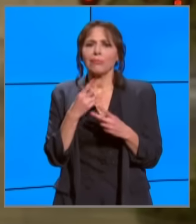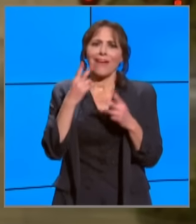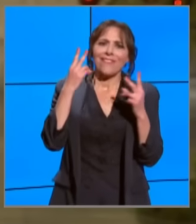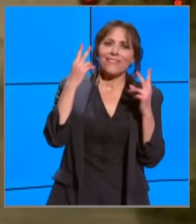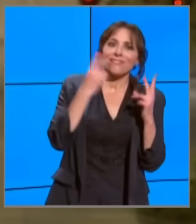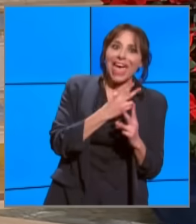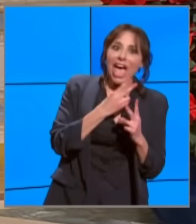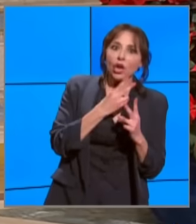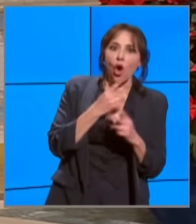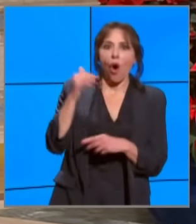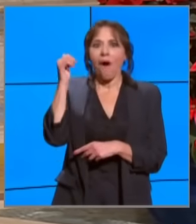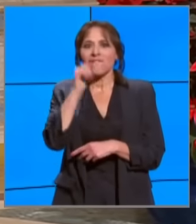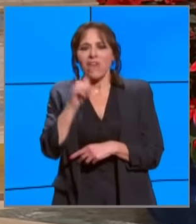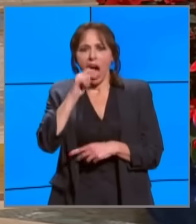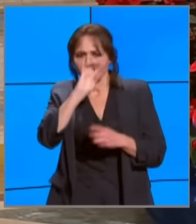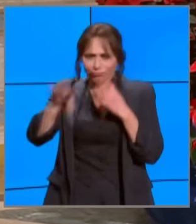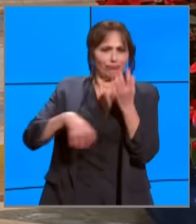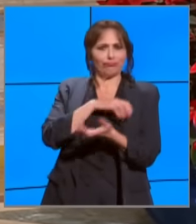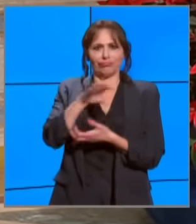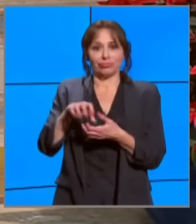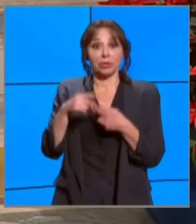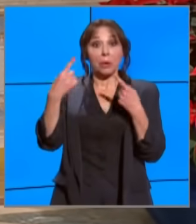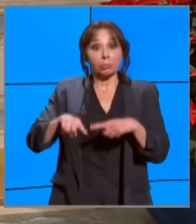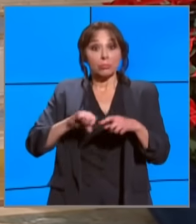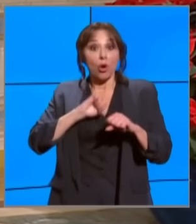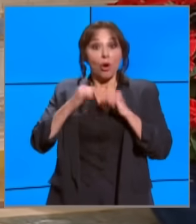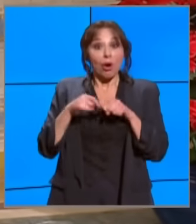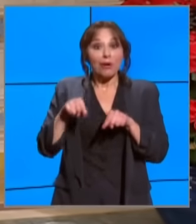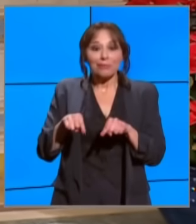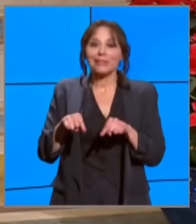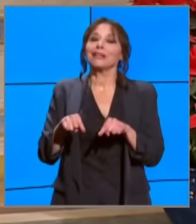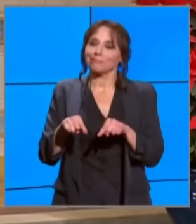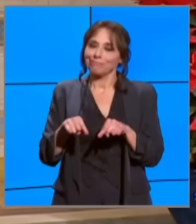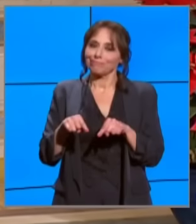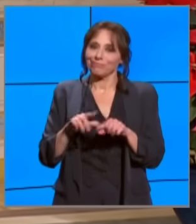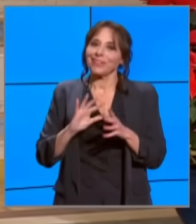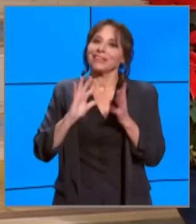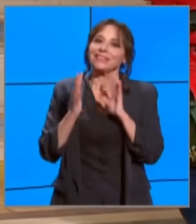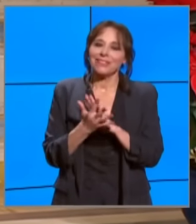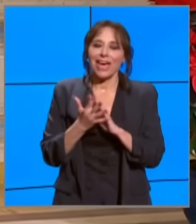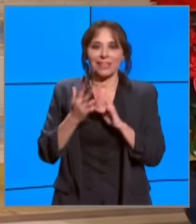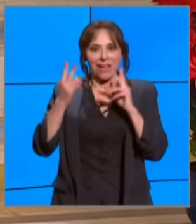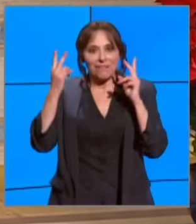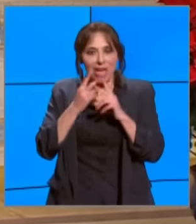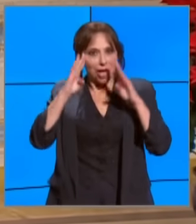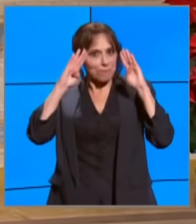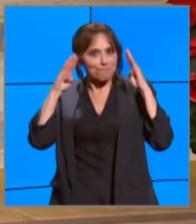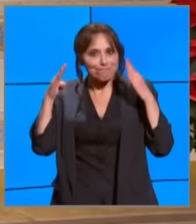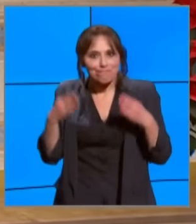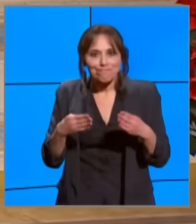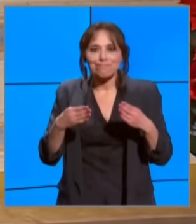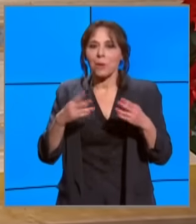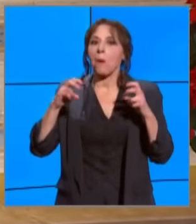dal falso queste modalità aggravano la difficoltà di occuparsi efficacemente